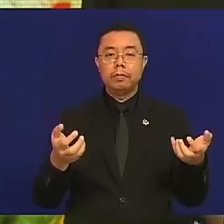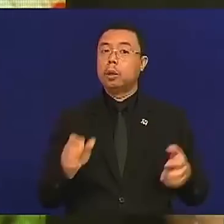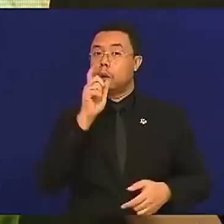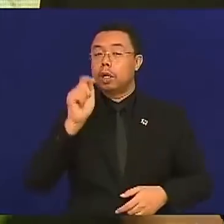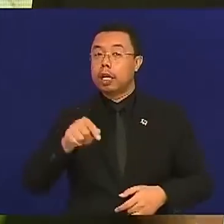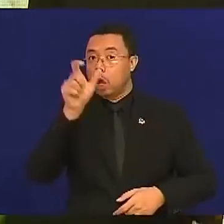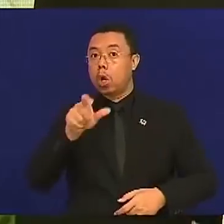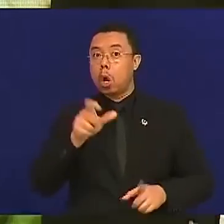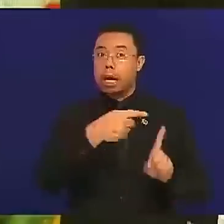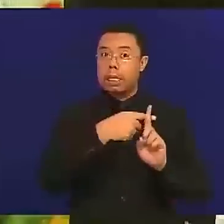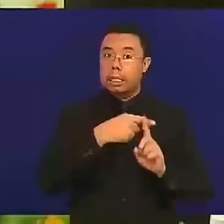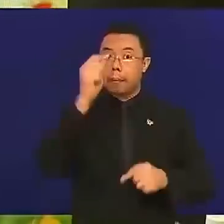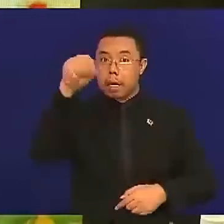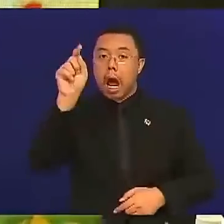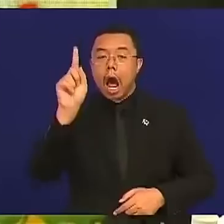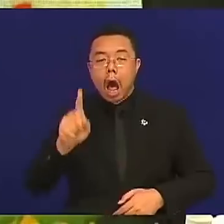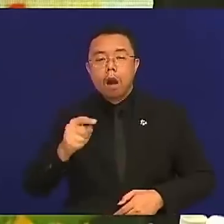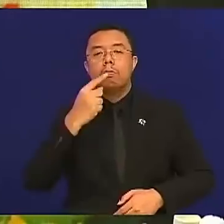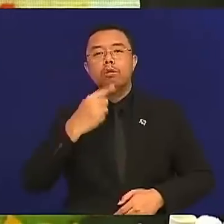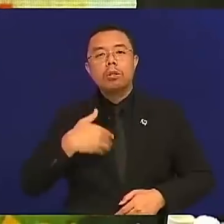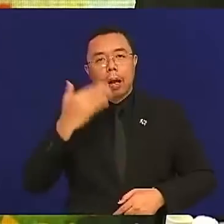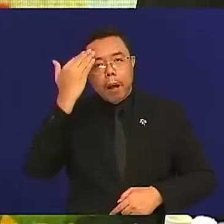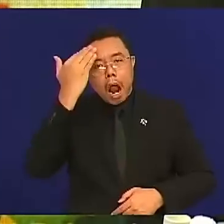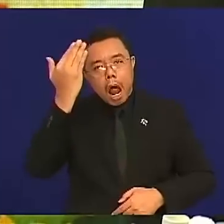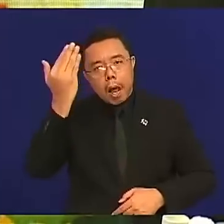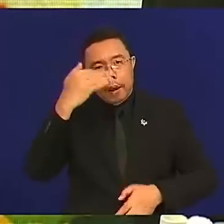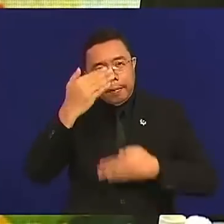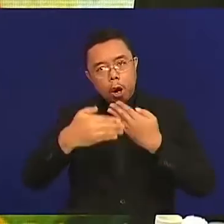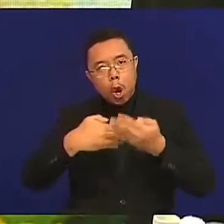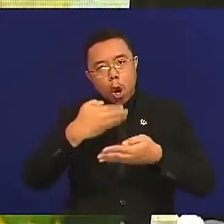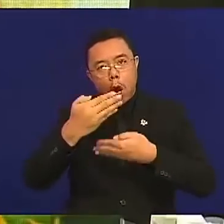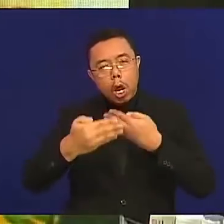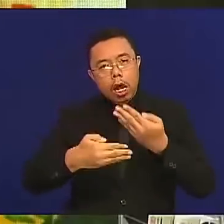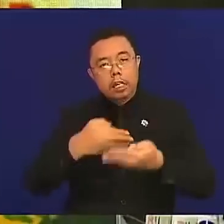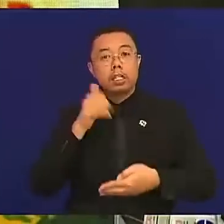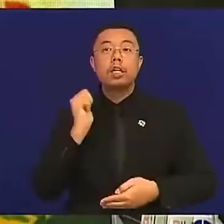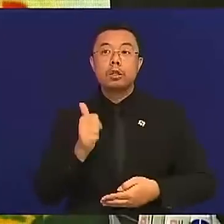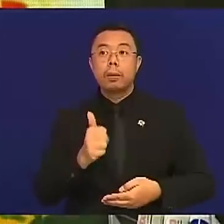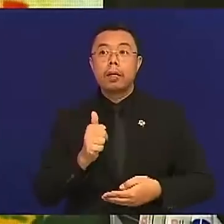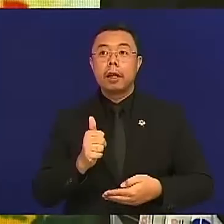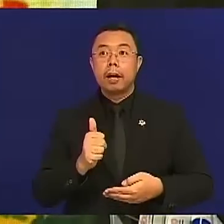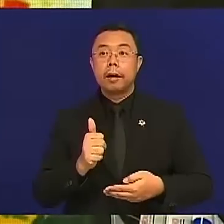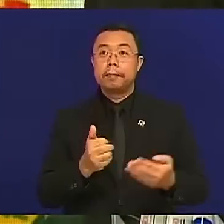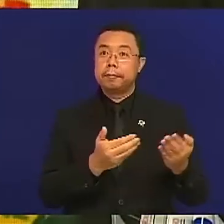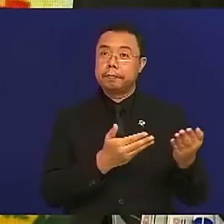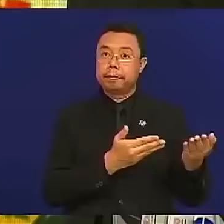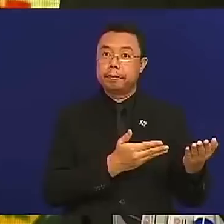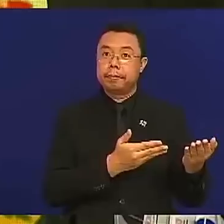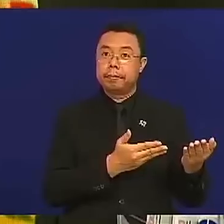Makanya orang Kristen yang benar harus mengalami proses supaya ya ini